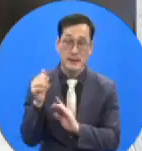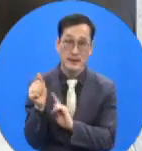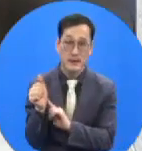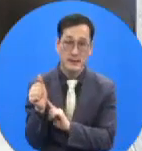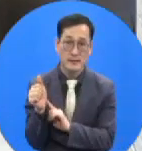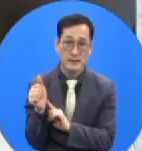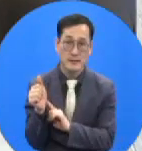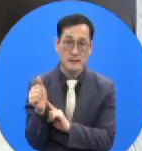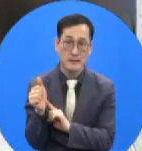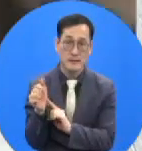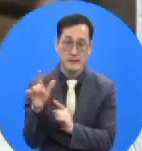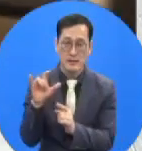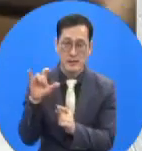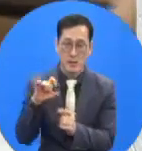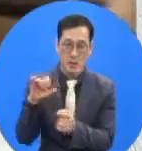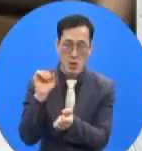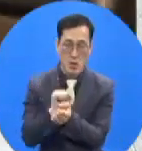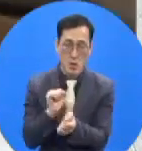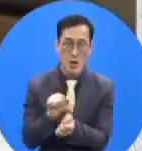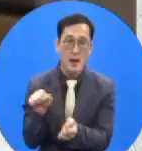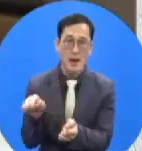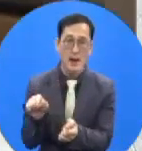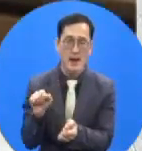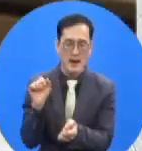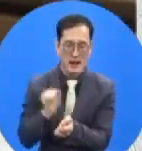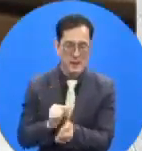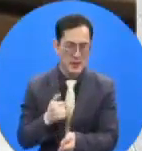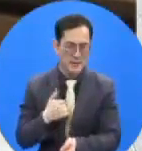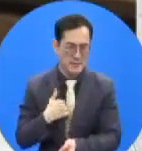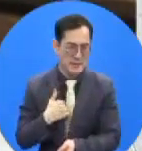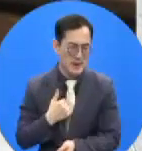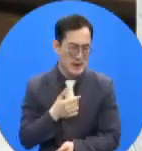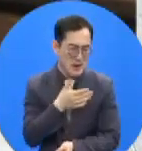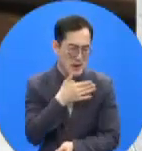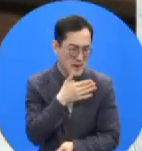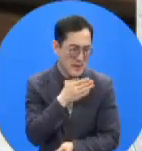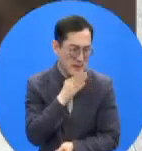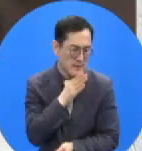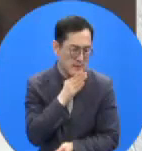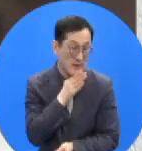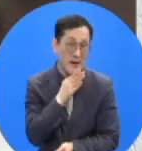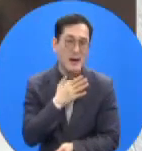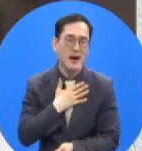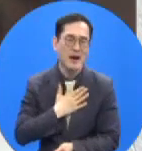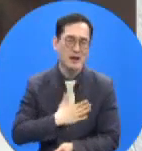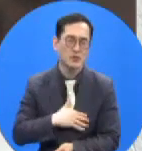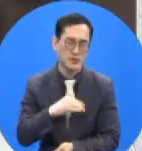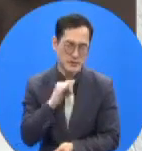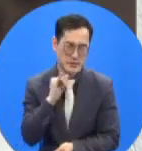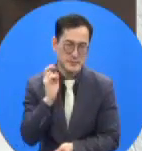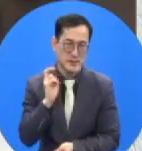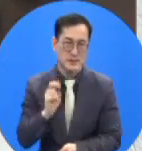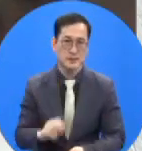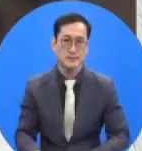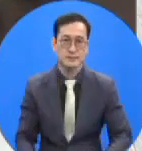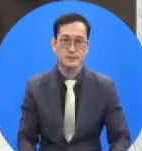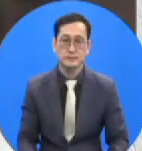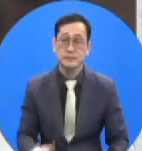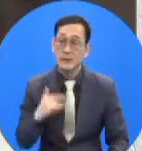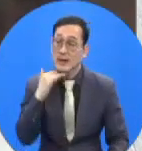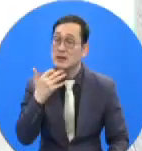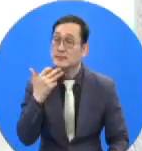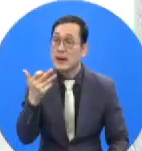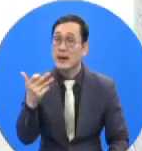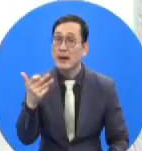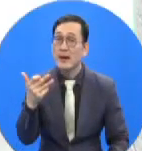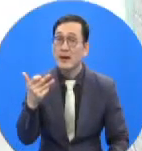본인이 코로나19에 감염된 거를 인지를 하고 있었을 걸로 판단이 됩니다. 그렇군요. 예, 그러니까 이 지금 나이가 18세, 그러니까